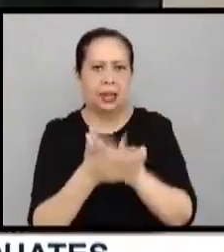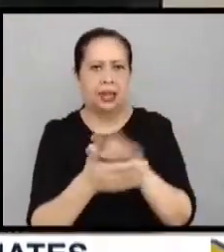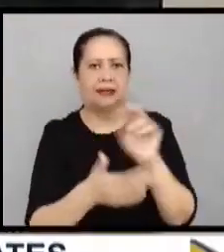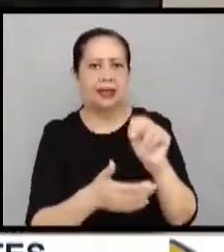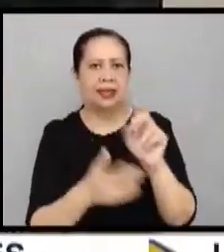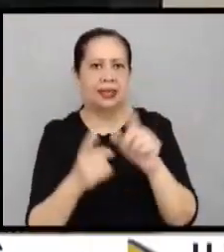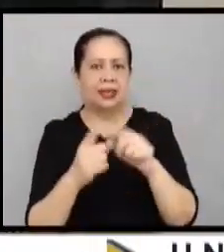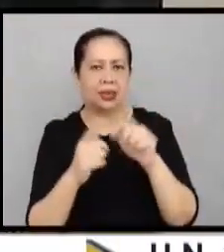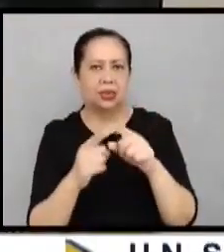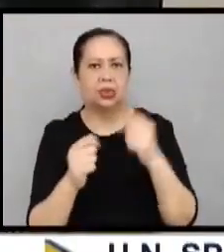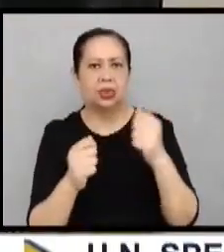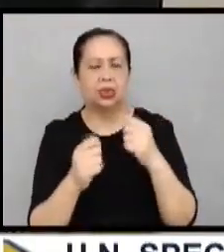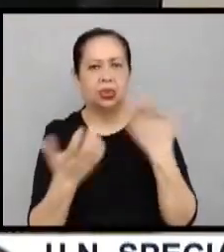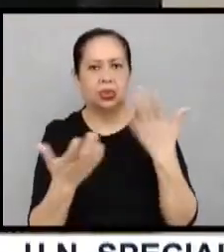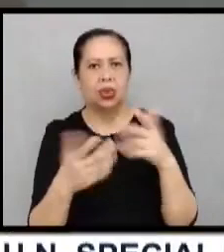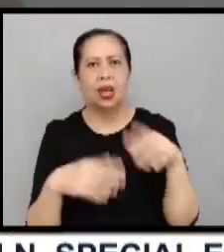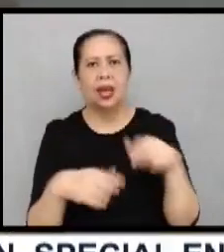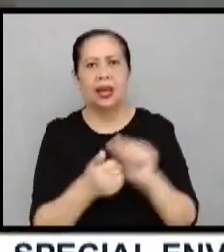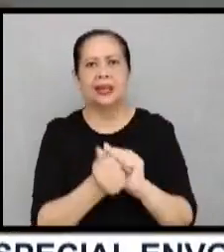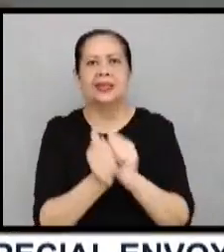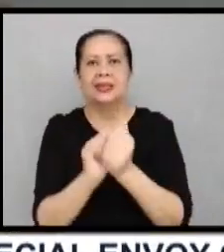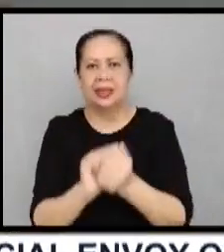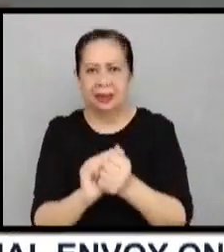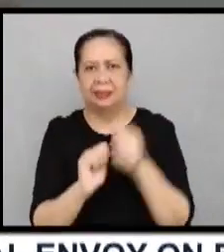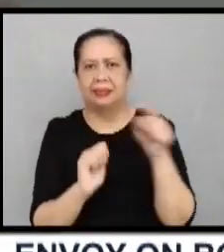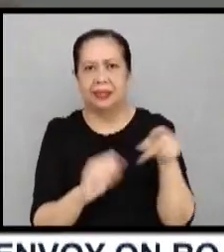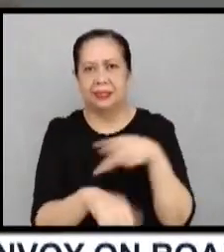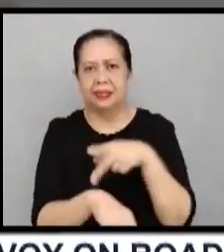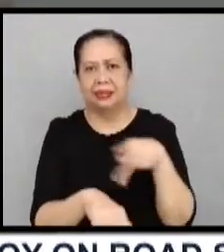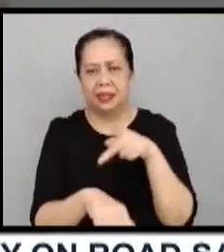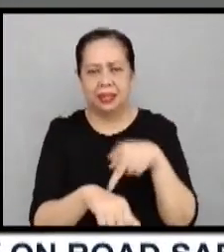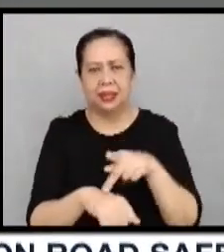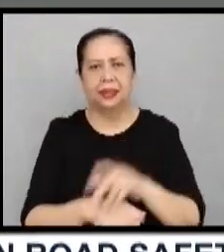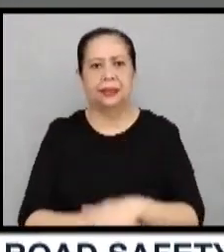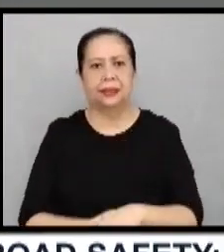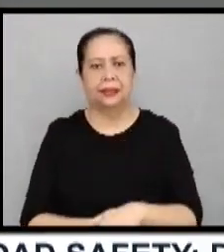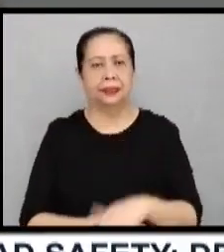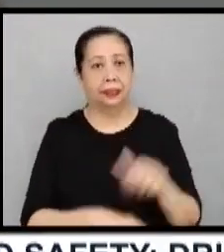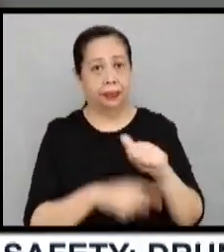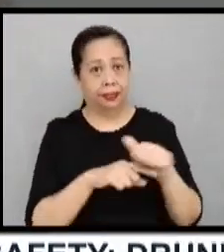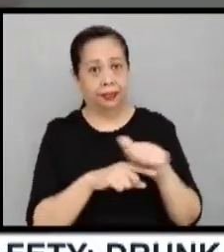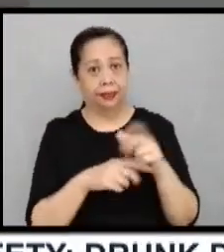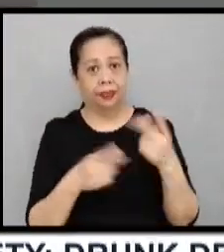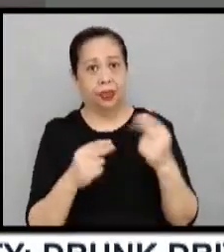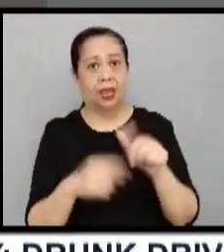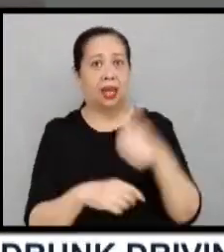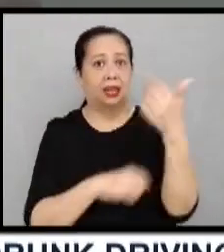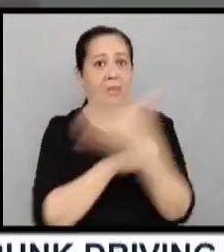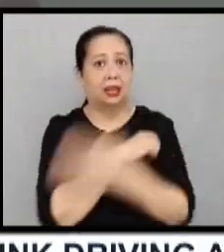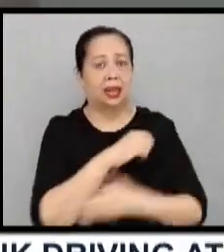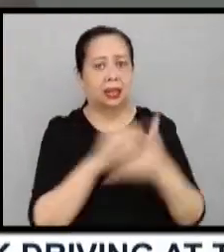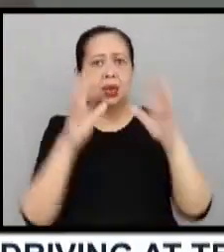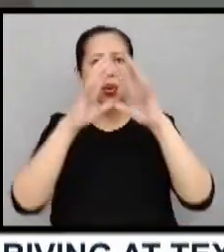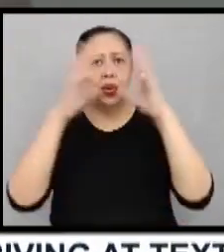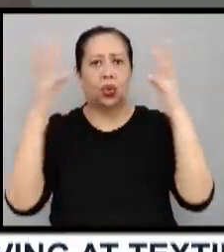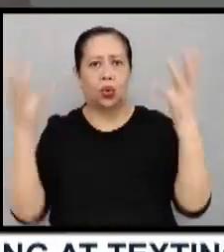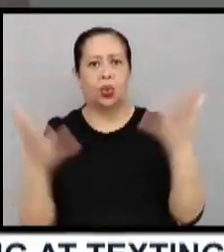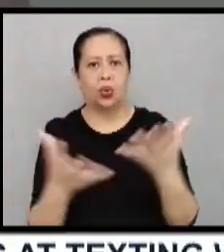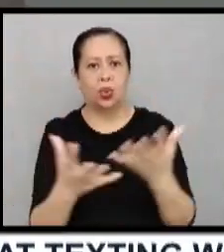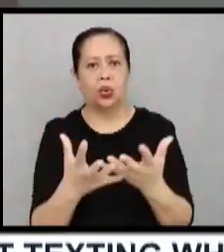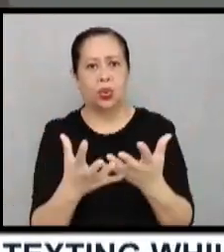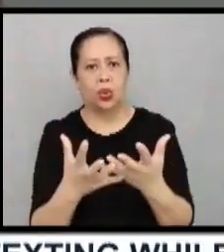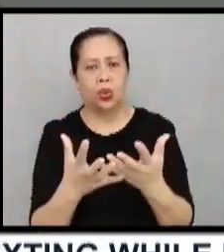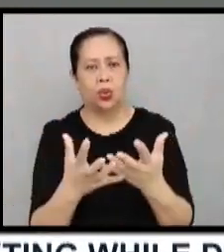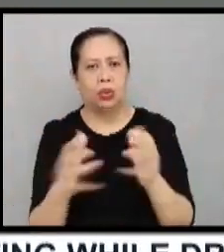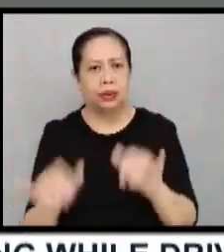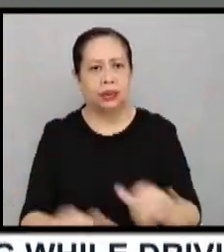ng mag-adapt ng Pilipinas dito. Ito yung practice sa other country. It's a global standard